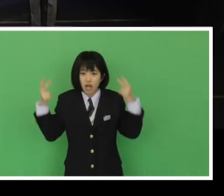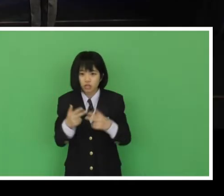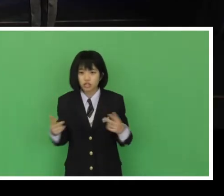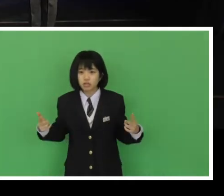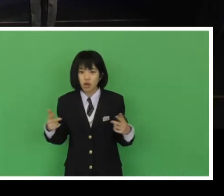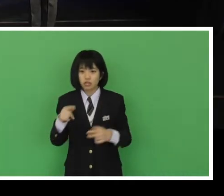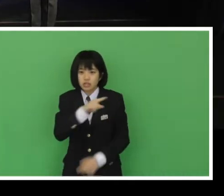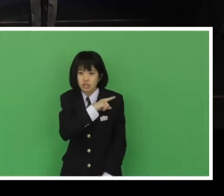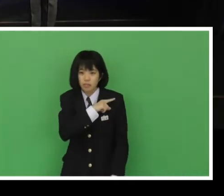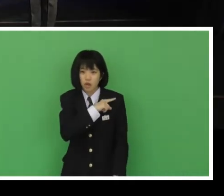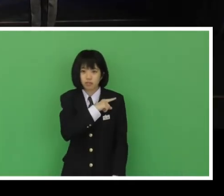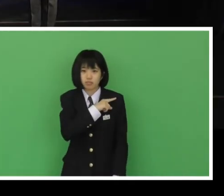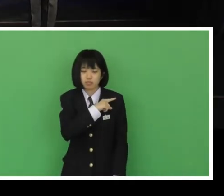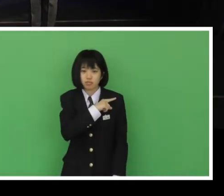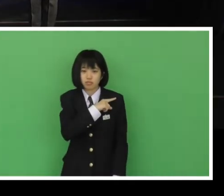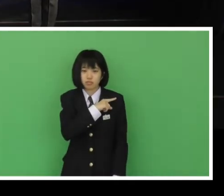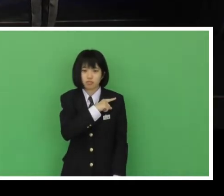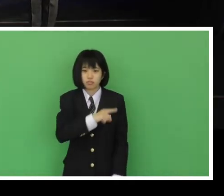もん。